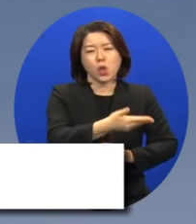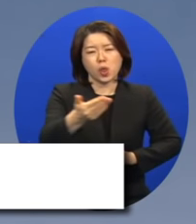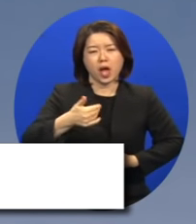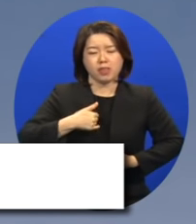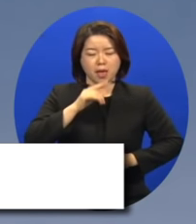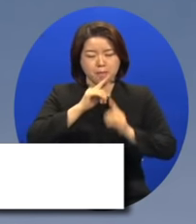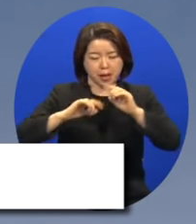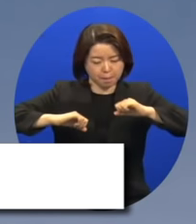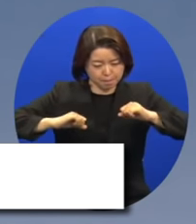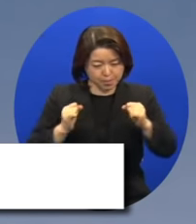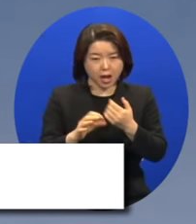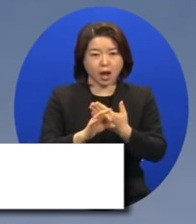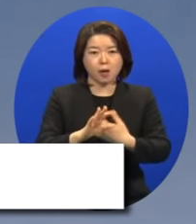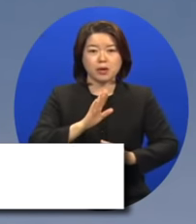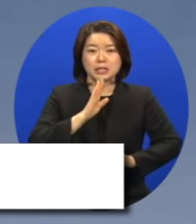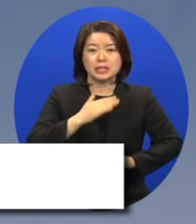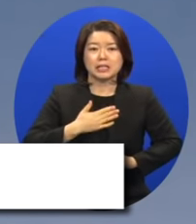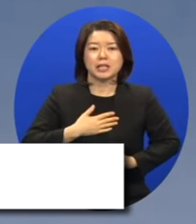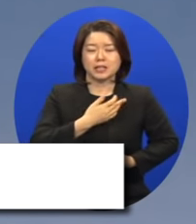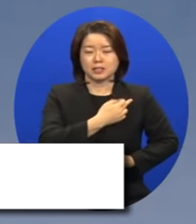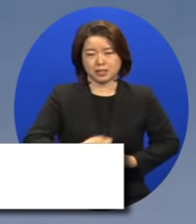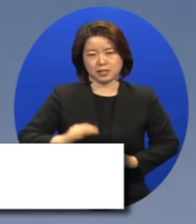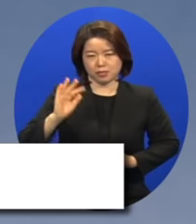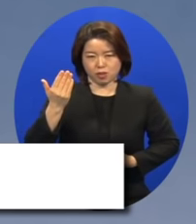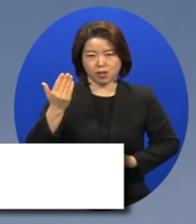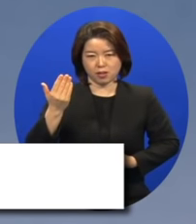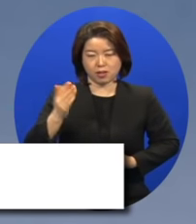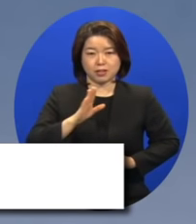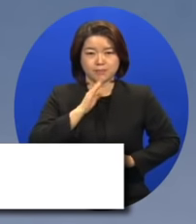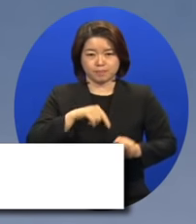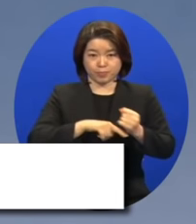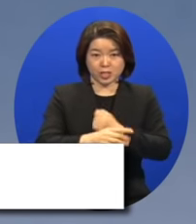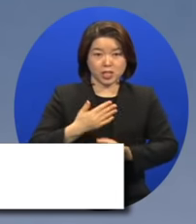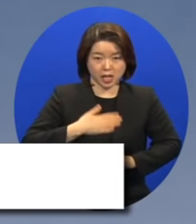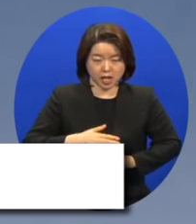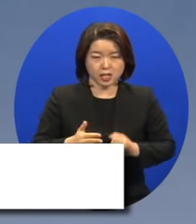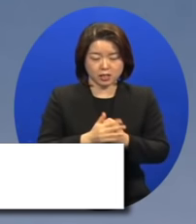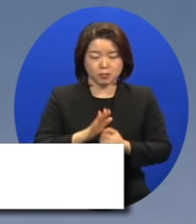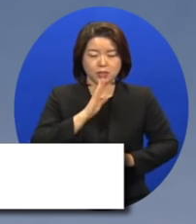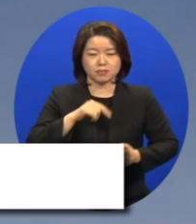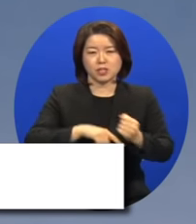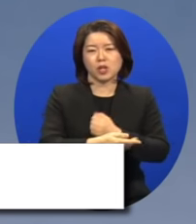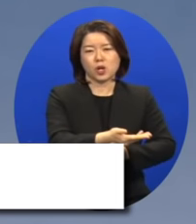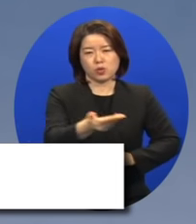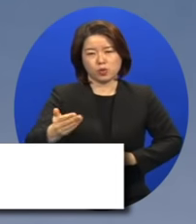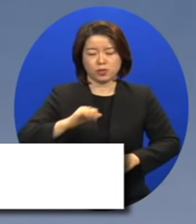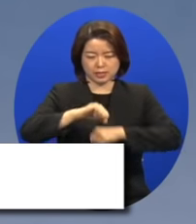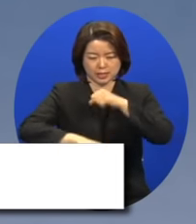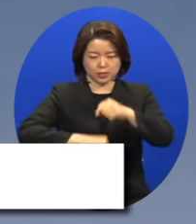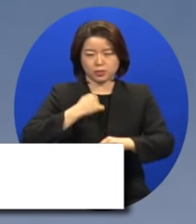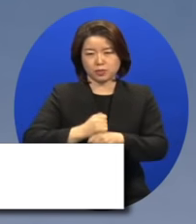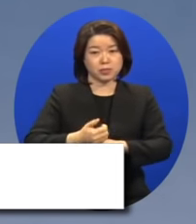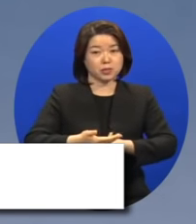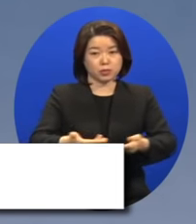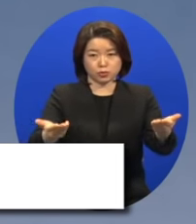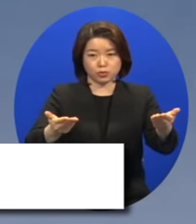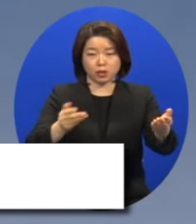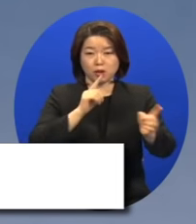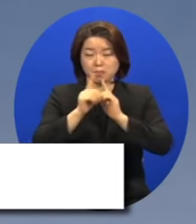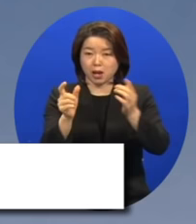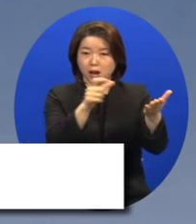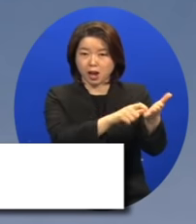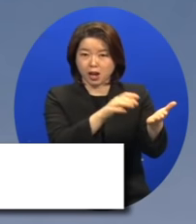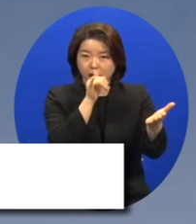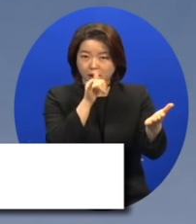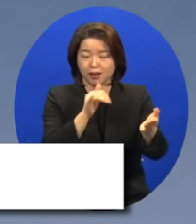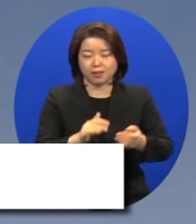거하면참으로내 제자요,진리를알게될것이요, 진리가너희를자유롭게할것이다”